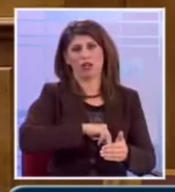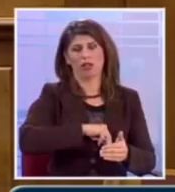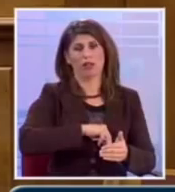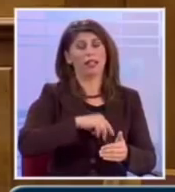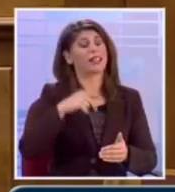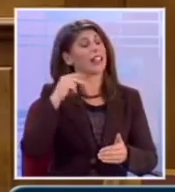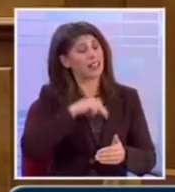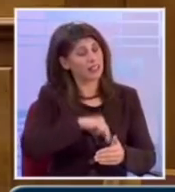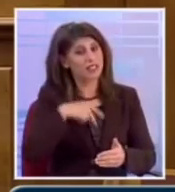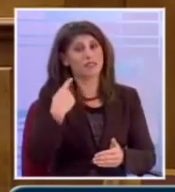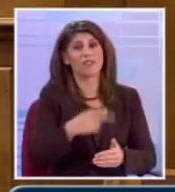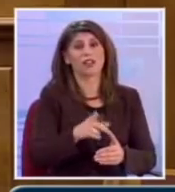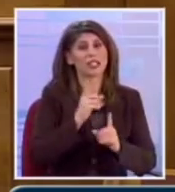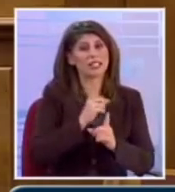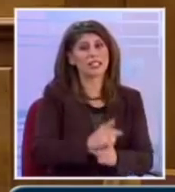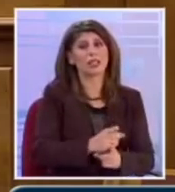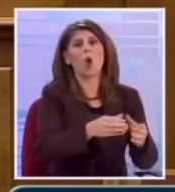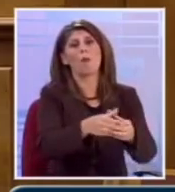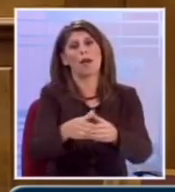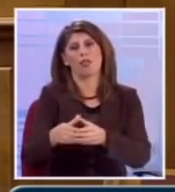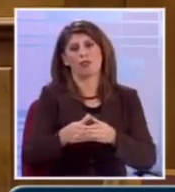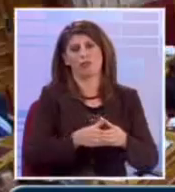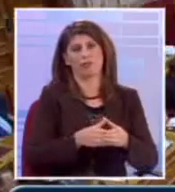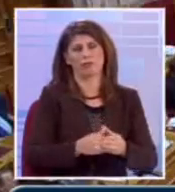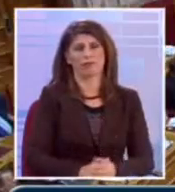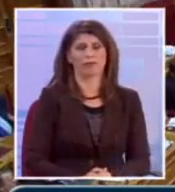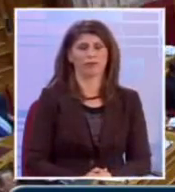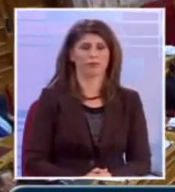και για τα συμφέροντα συγκεκριμένων ομάδων.